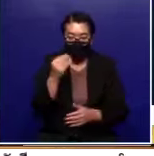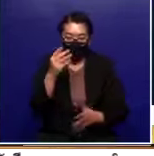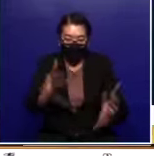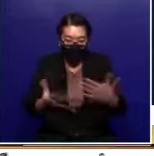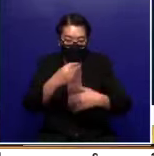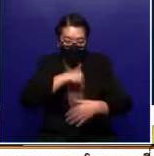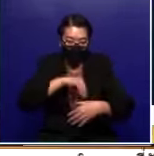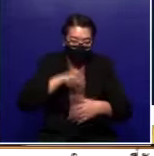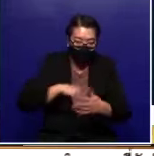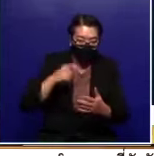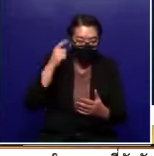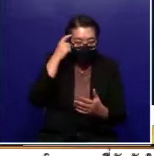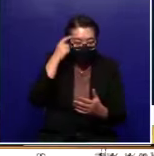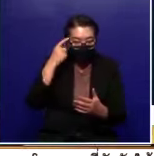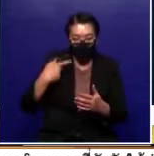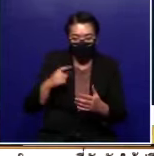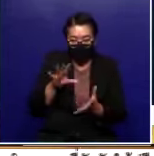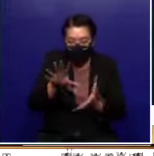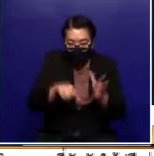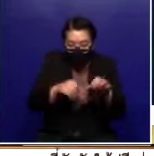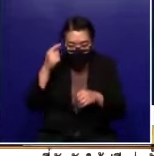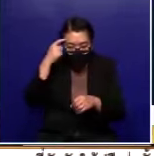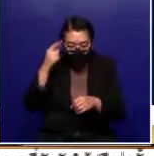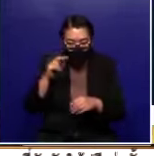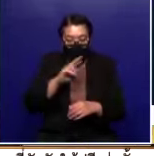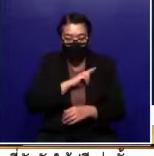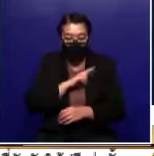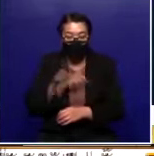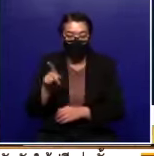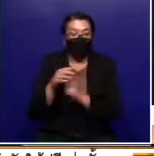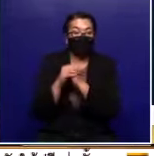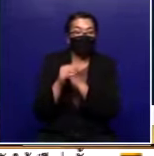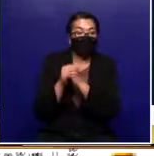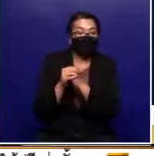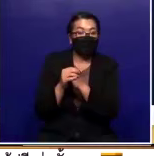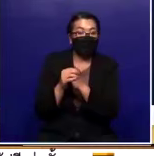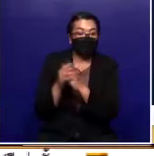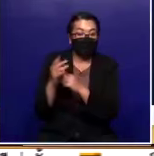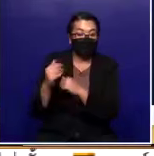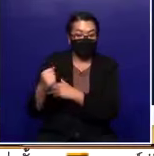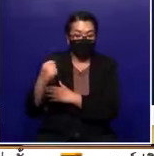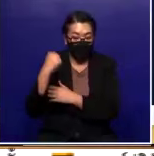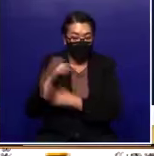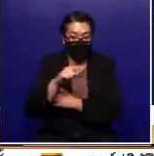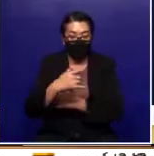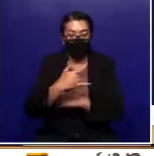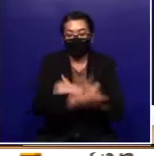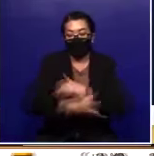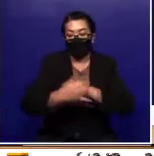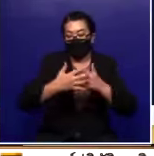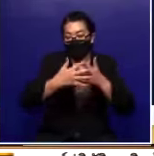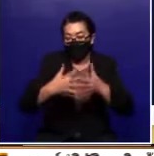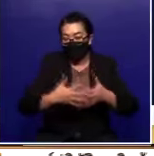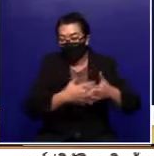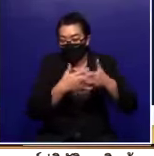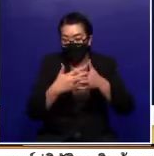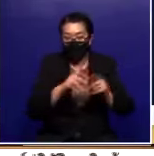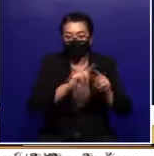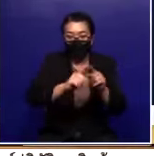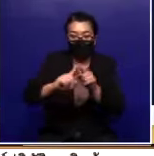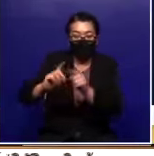านประธานที่เคารพครับถ้าจีนเขาแข็งแรง 6-7 ปีที่ผ่านมาอเมริกาแข็งแรงอีกหลายประเทศในตะวันออกไกลตะวันออกกลางแข็งแร